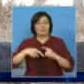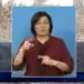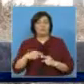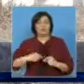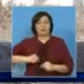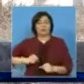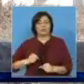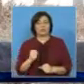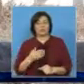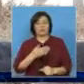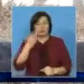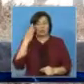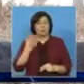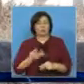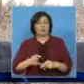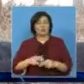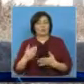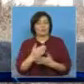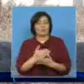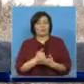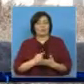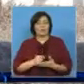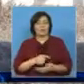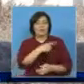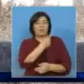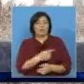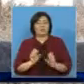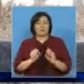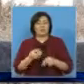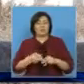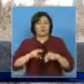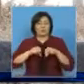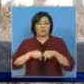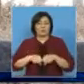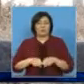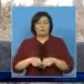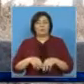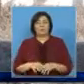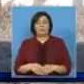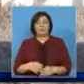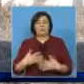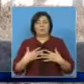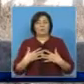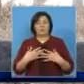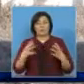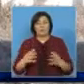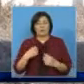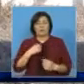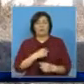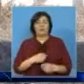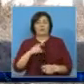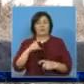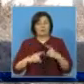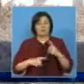друзья, я думаю, что собравшись вместе с силами, мы сможем решить эту проблему. Берегите, пожалуйста, своих